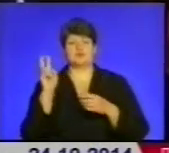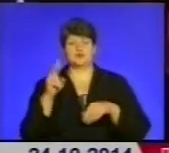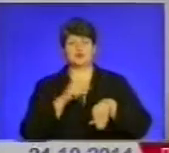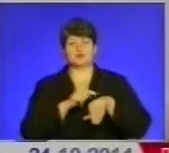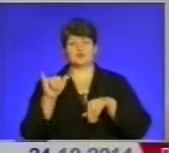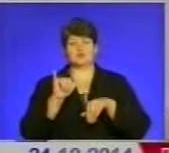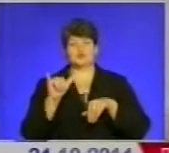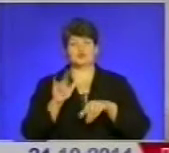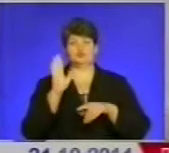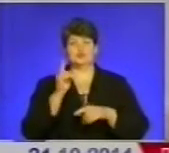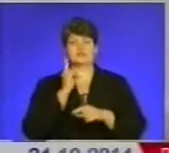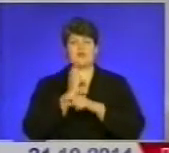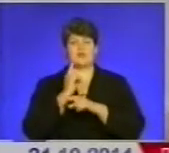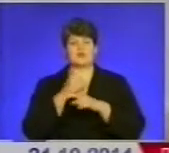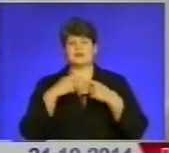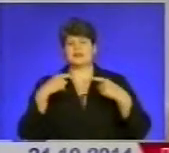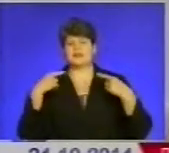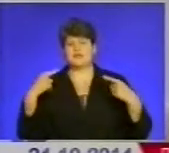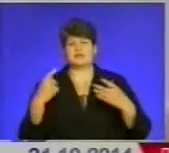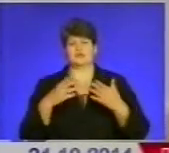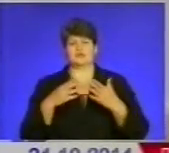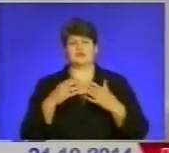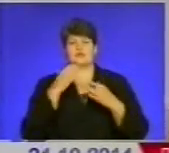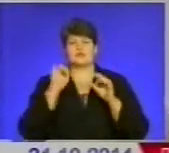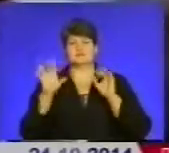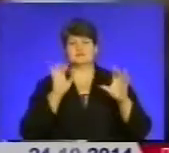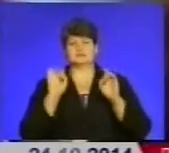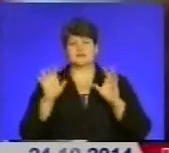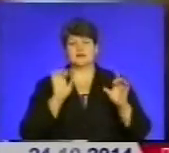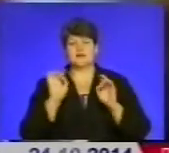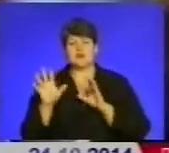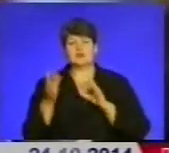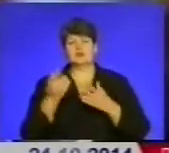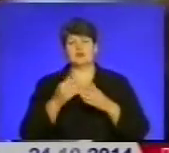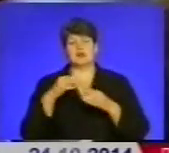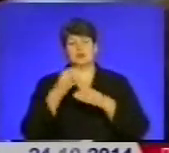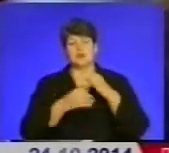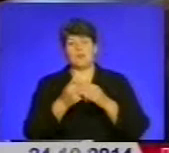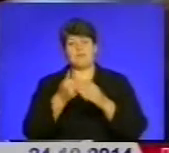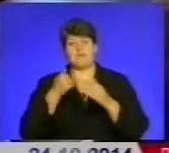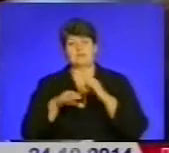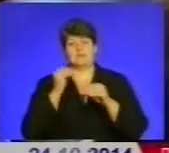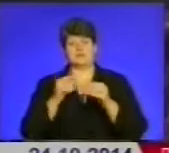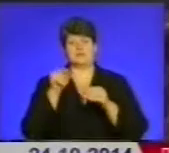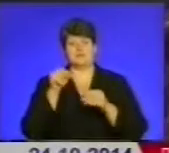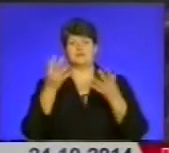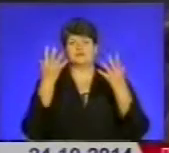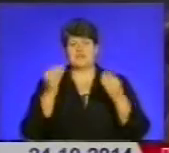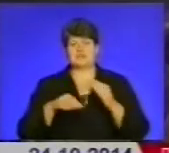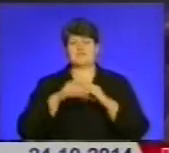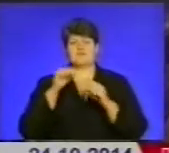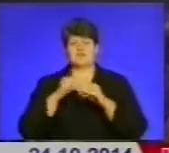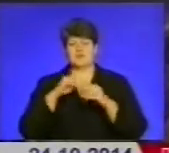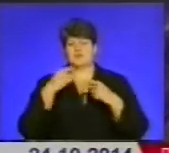чинності заборона на будь-які види передвиборної агітації на добу перед виборами і у день виборів. Відтак усі